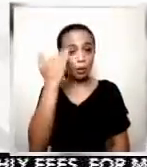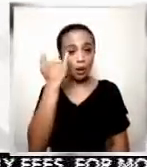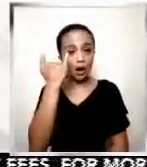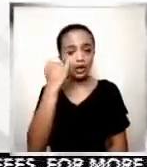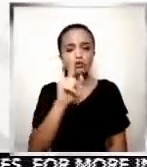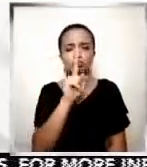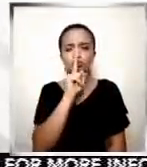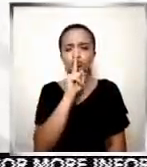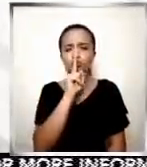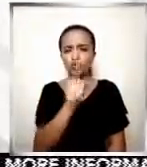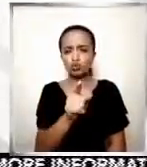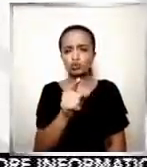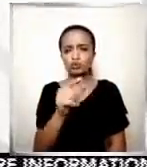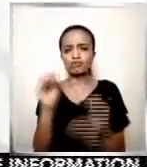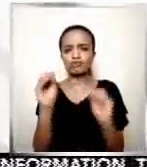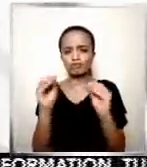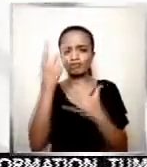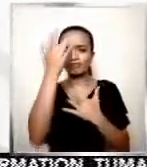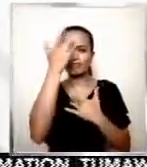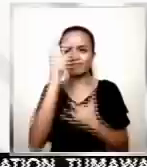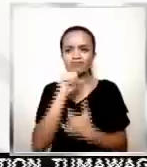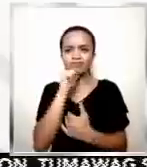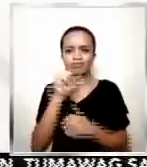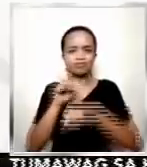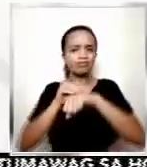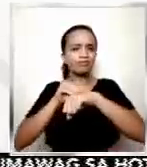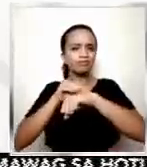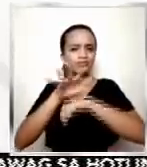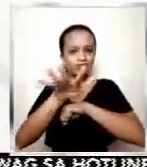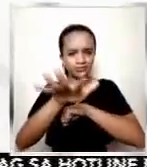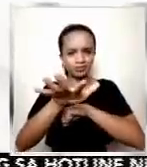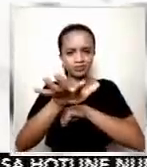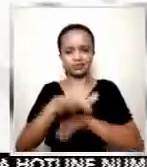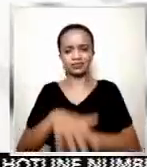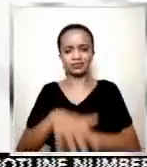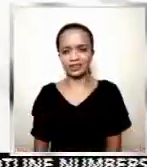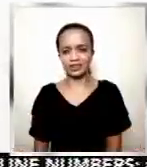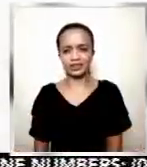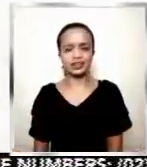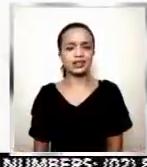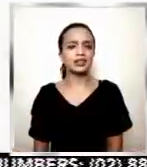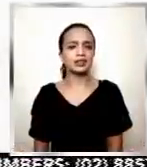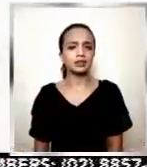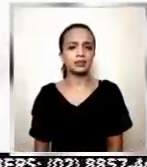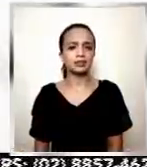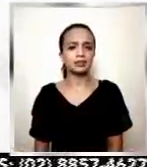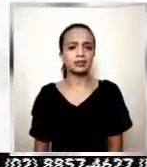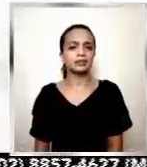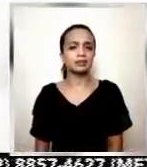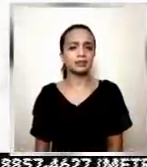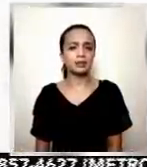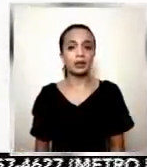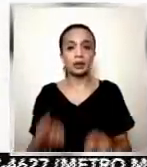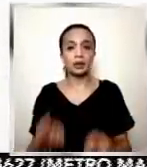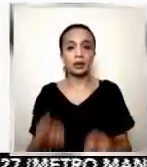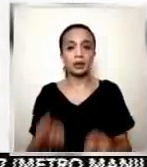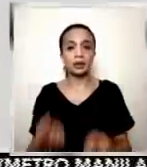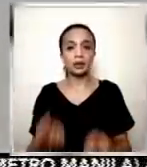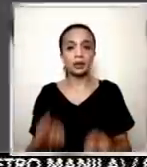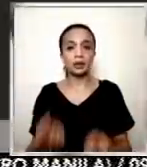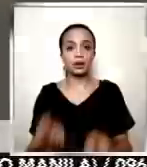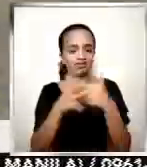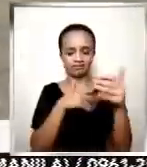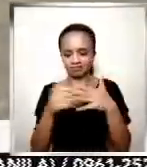Para hindi samawaan ng sakit kasi may local transmission tayo ngayon. Pero sa likod ng masayang mga